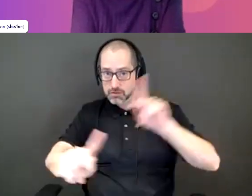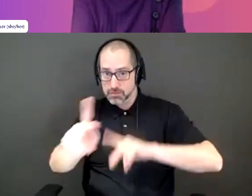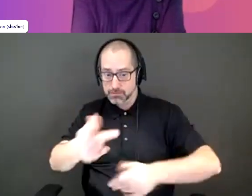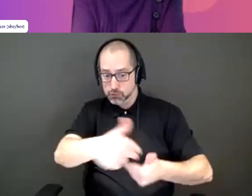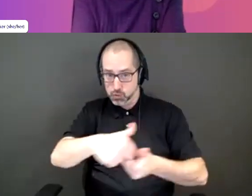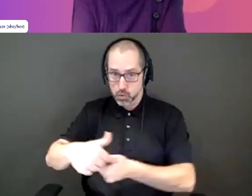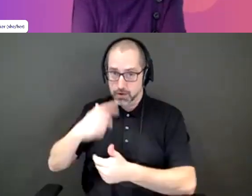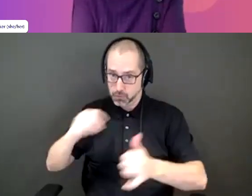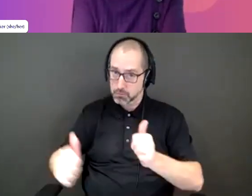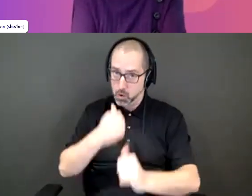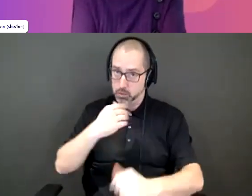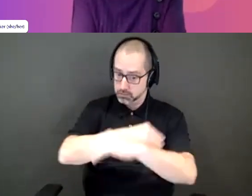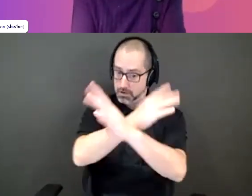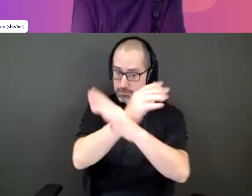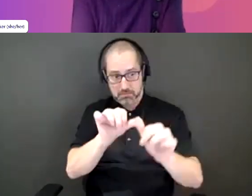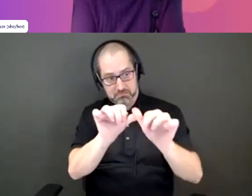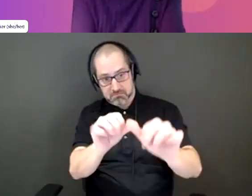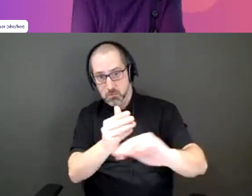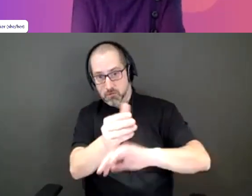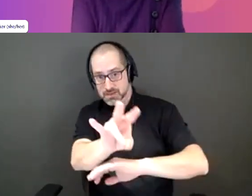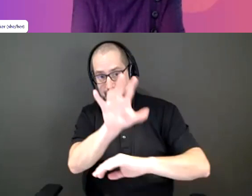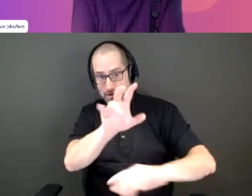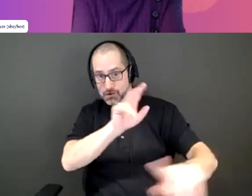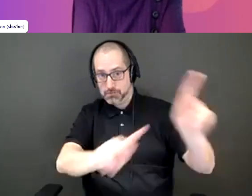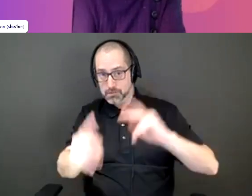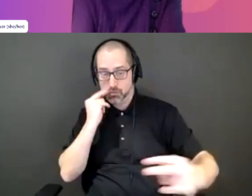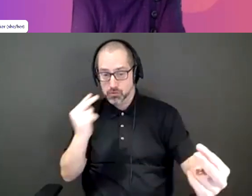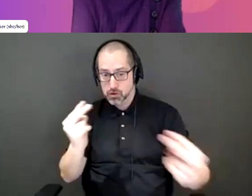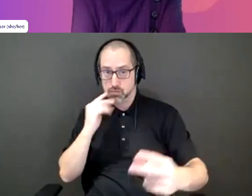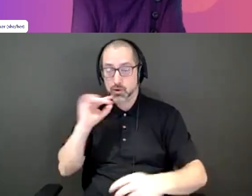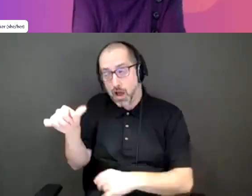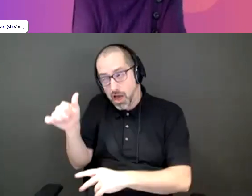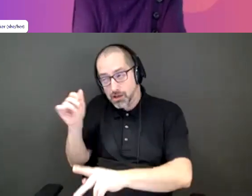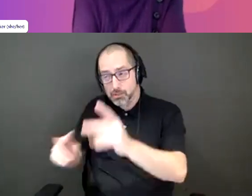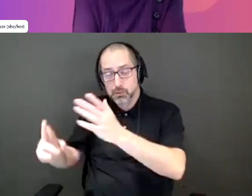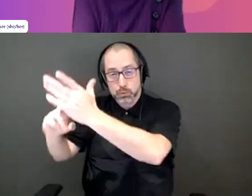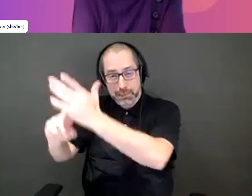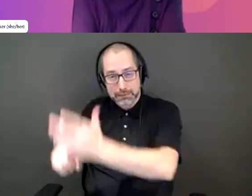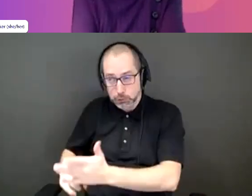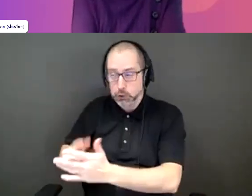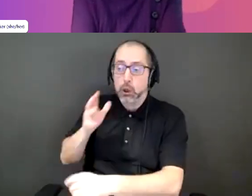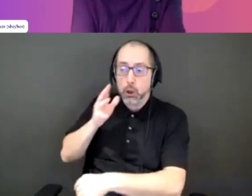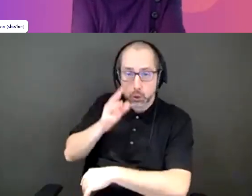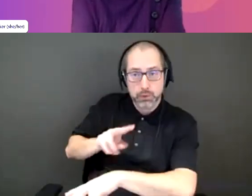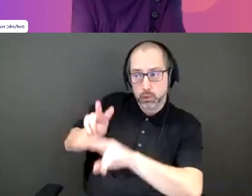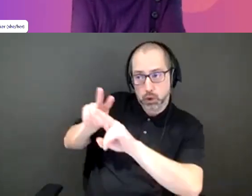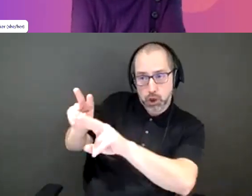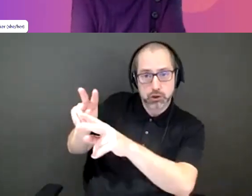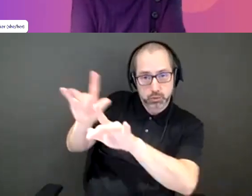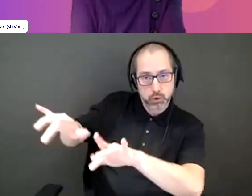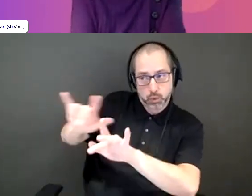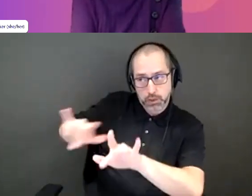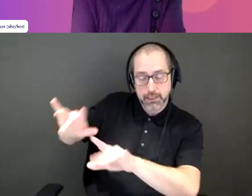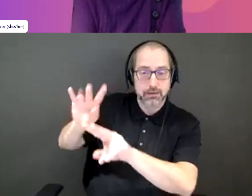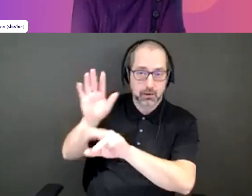bien et plus de 700 personnes se sont jointes à nous pour ce webinaire et d'autres se sont inscrites et veulent avoir accès donc